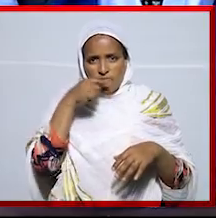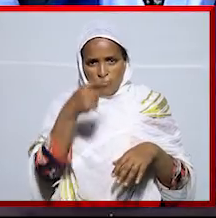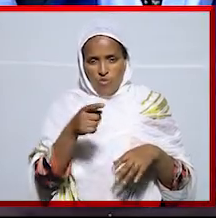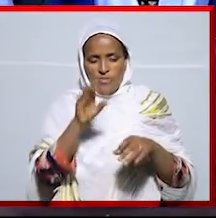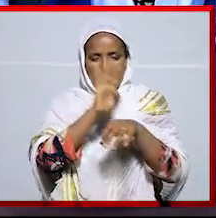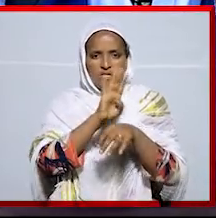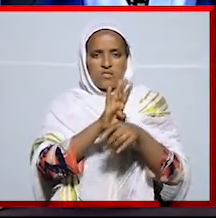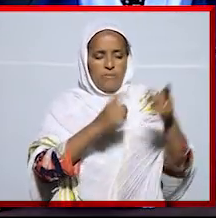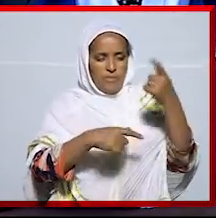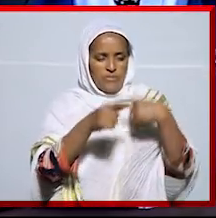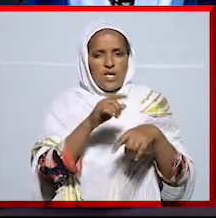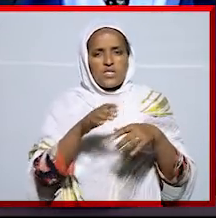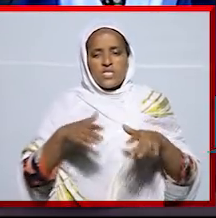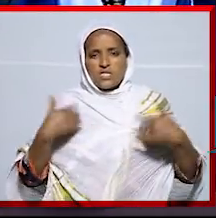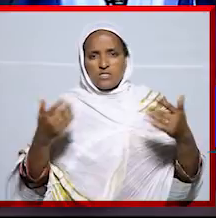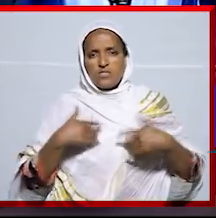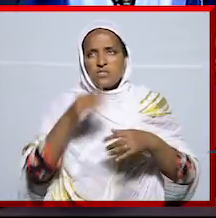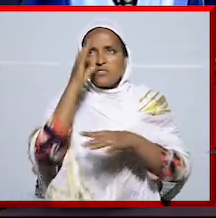አለሁበት።